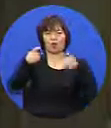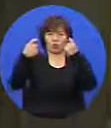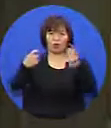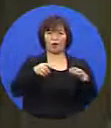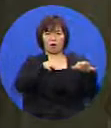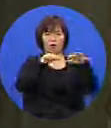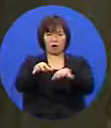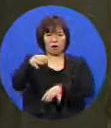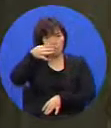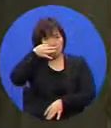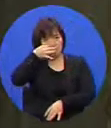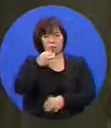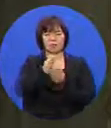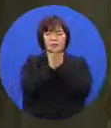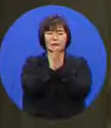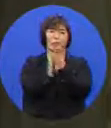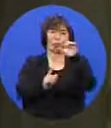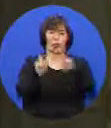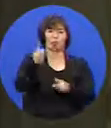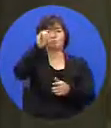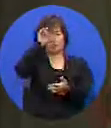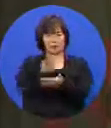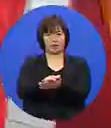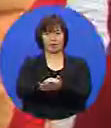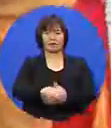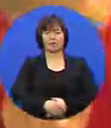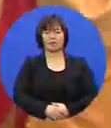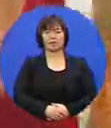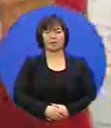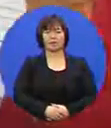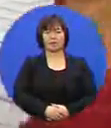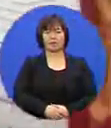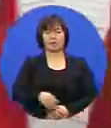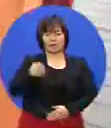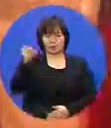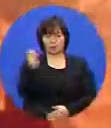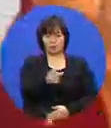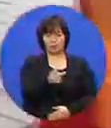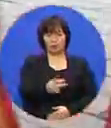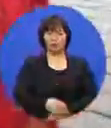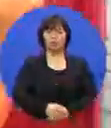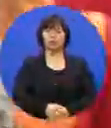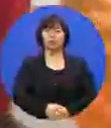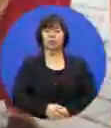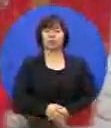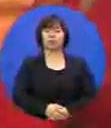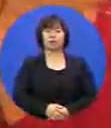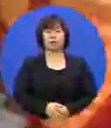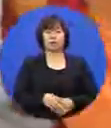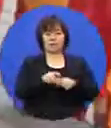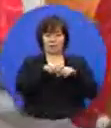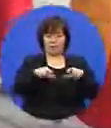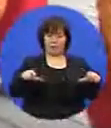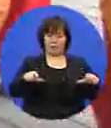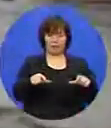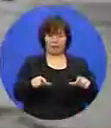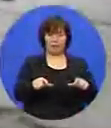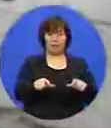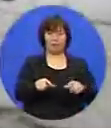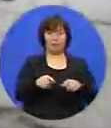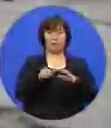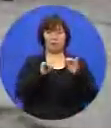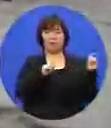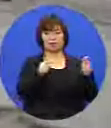관광도 오고 기도를 하는 모습을 봤습니다. 또 그리고 일광 엄사가